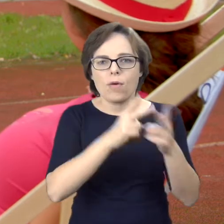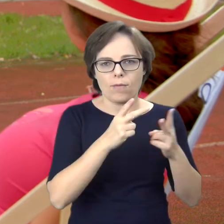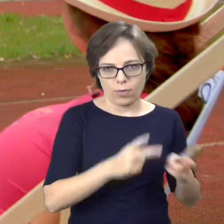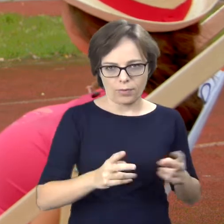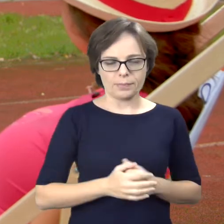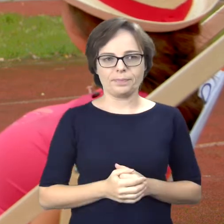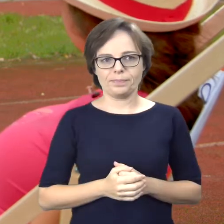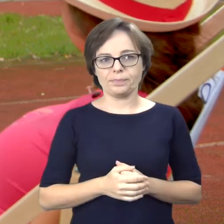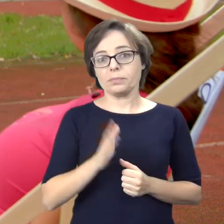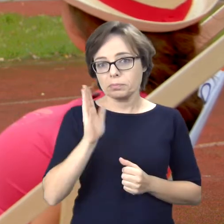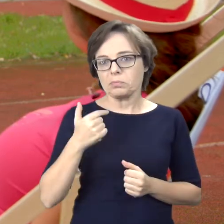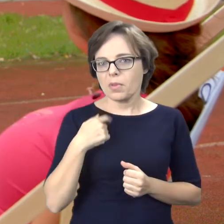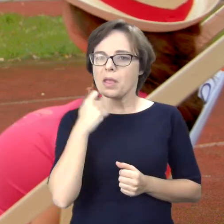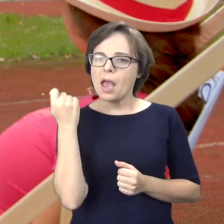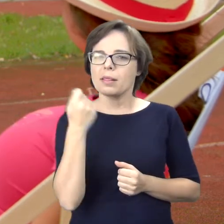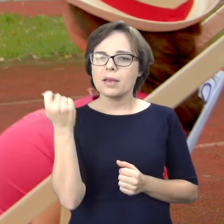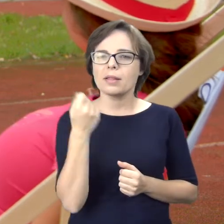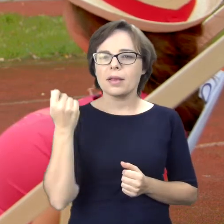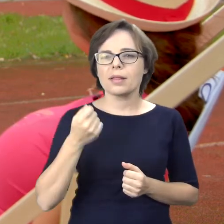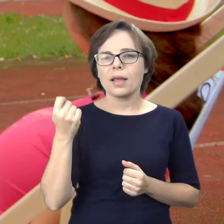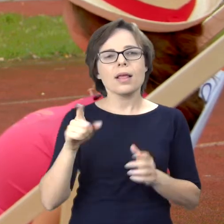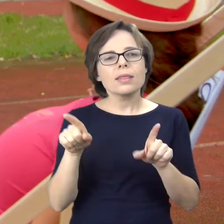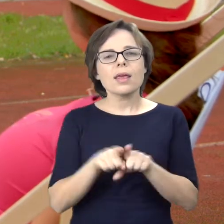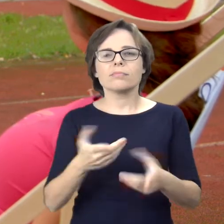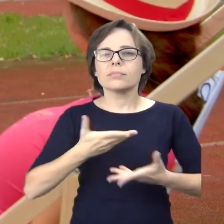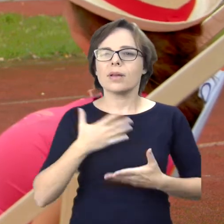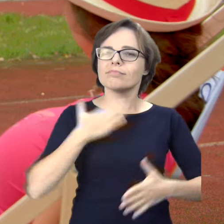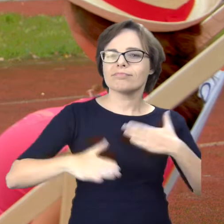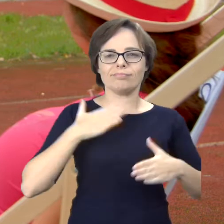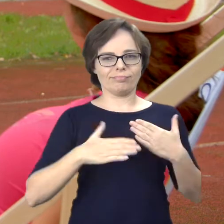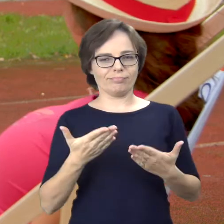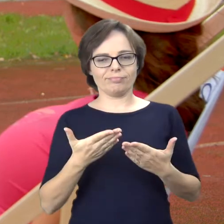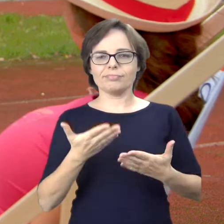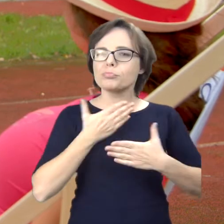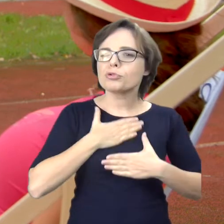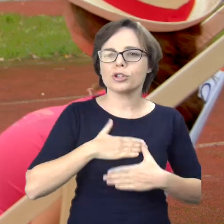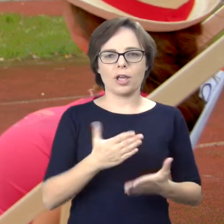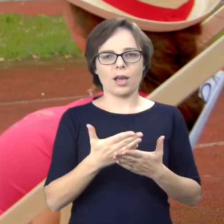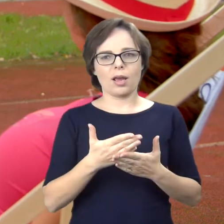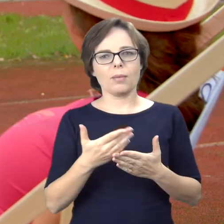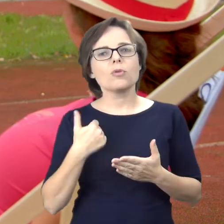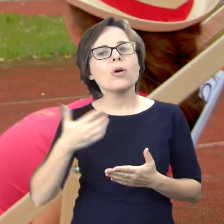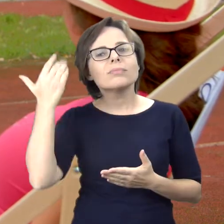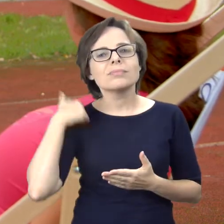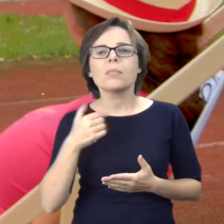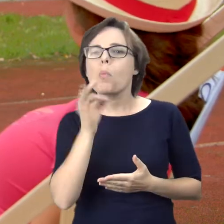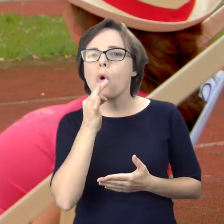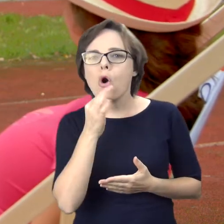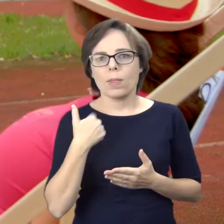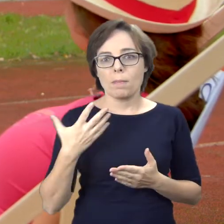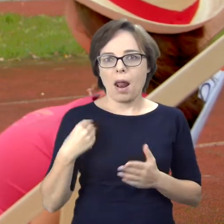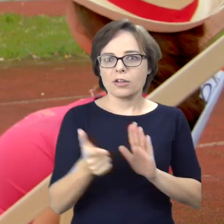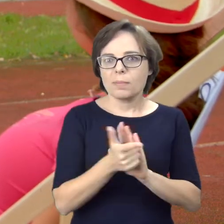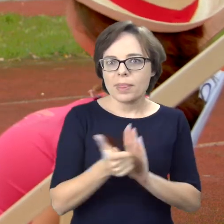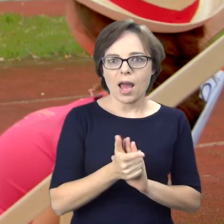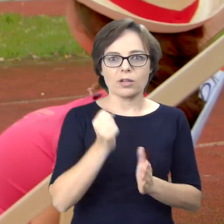je. No i jechałem i to był taki też taki fan. Wiesz, takie jedno z marzeń od tam takiego, wiesz, młodego wieku, jak robisz 17 lat,